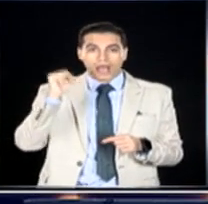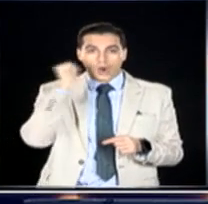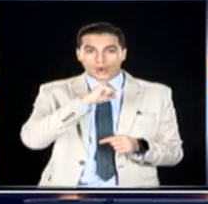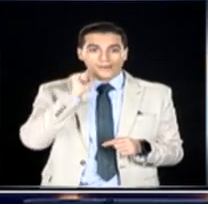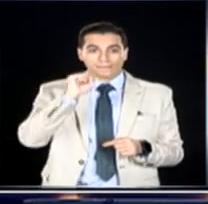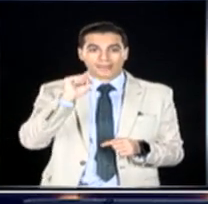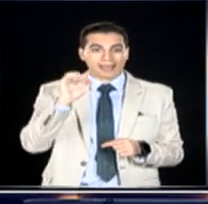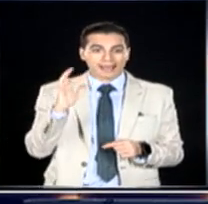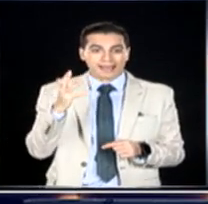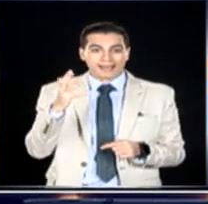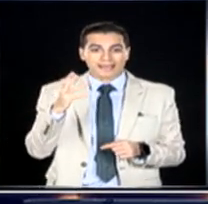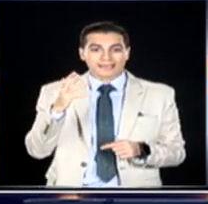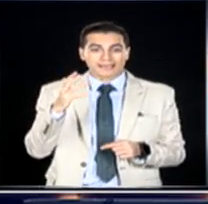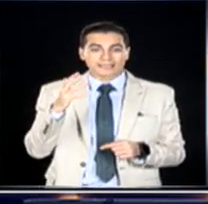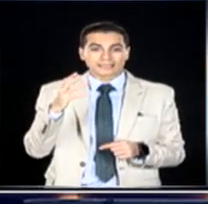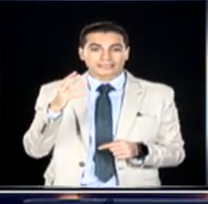الألبوم اسمه